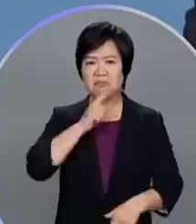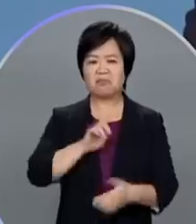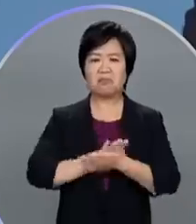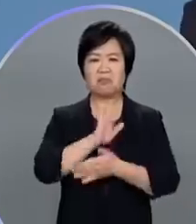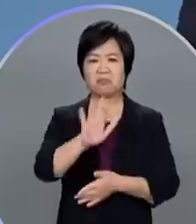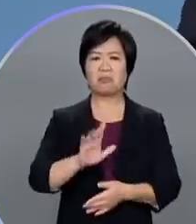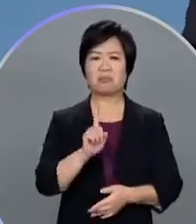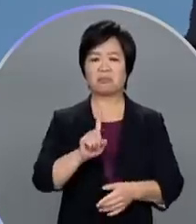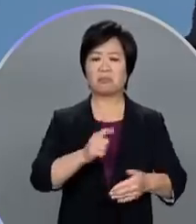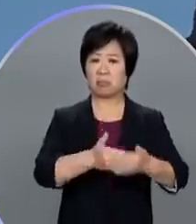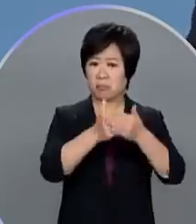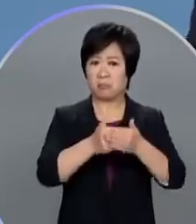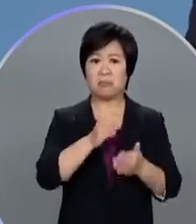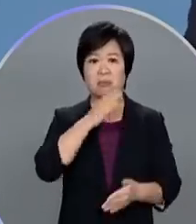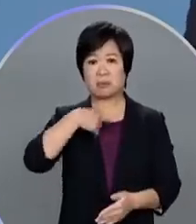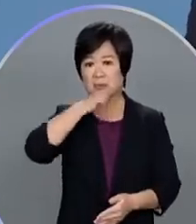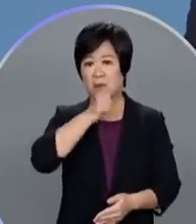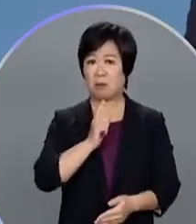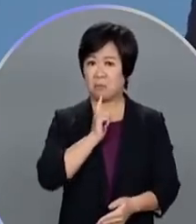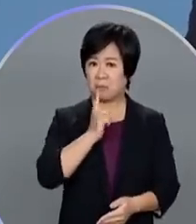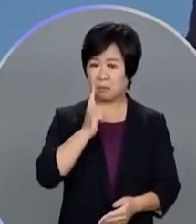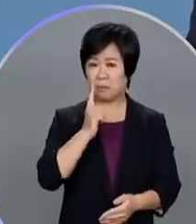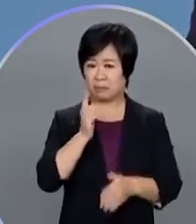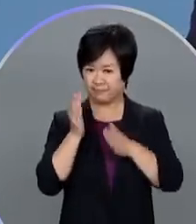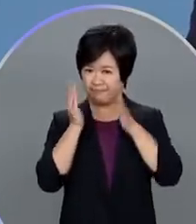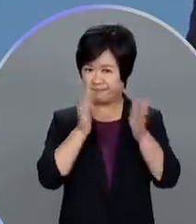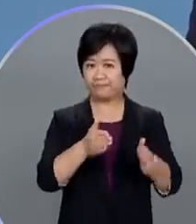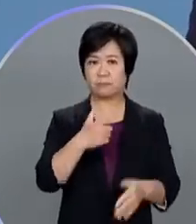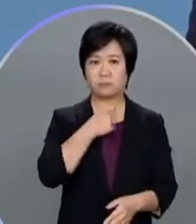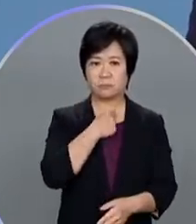是台湾人唯一的选择？